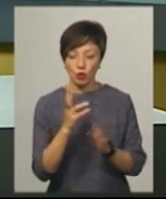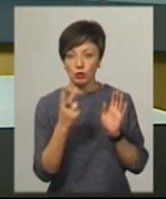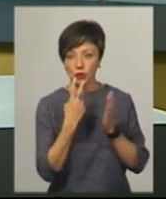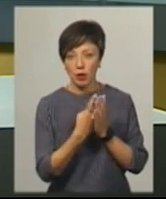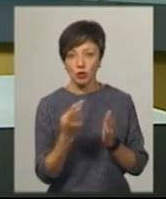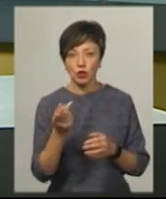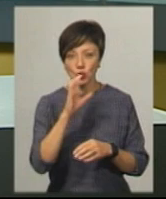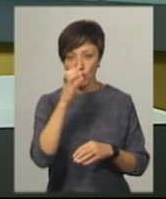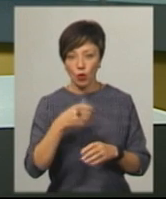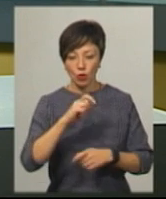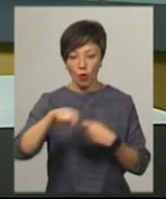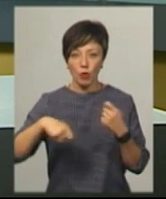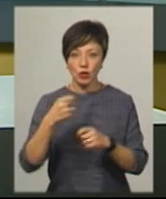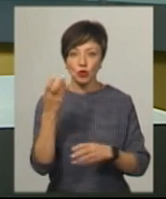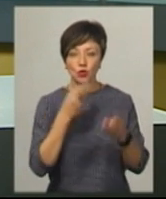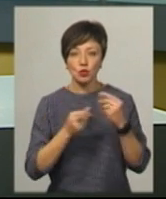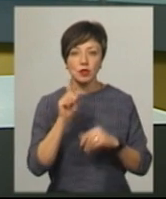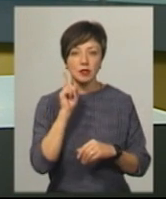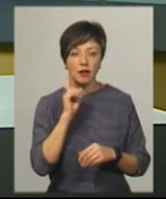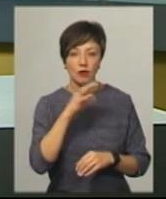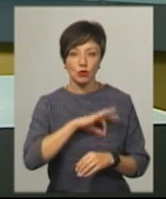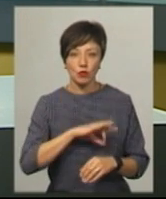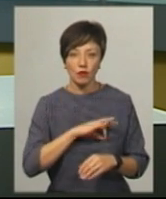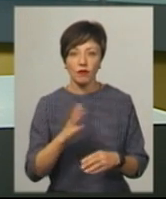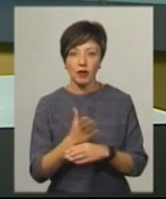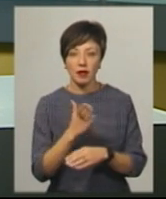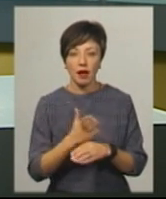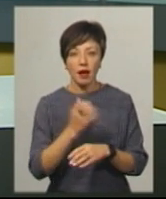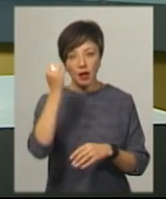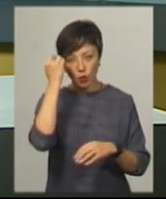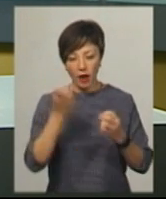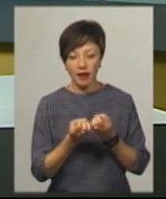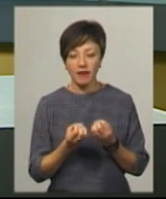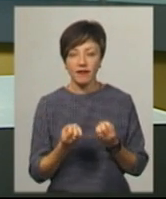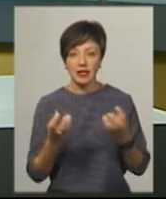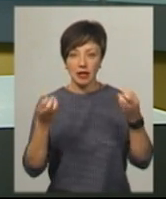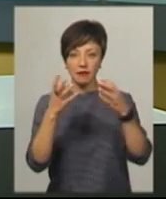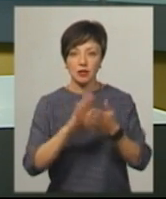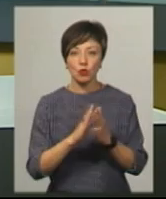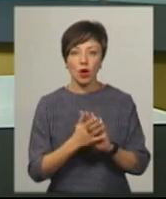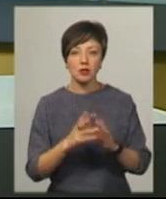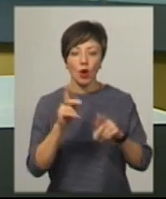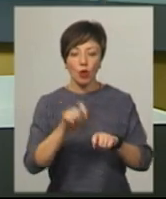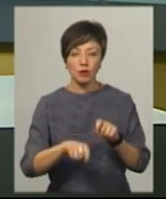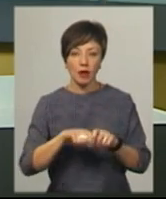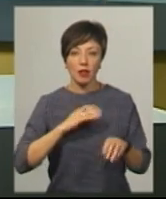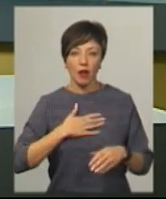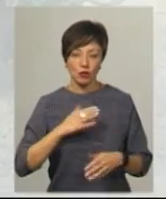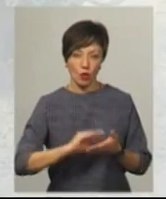слоників, обмотаних штучною зеленню, яку використовують для виготовлення ритуальних вінків. Ситуацію розвідувала Леся